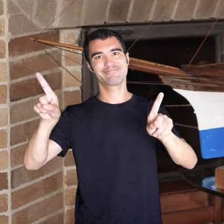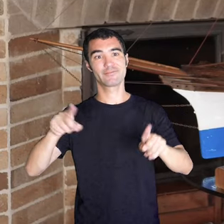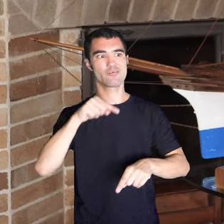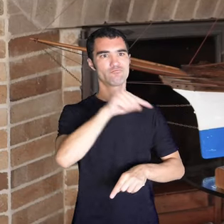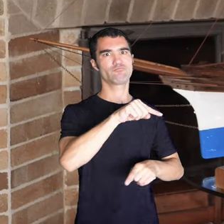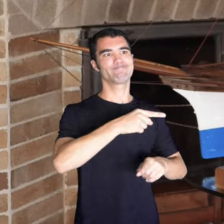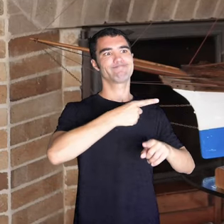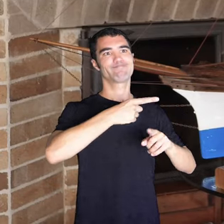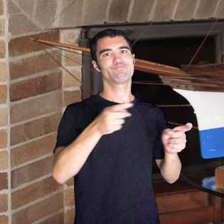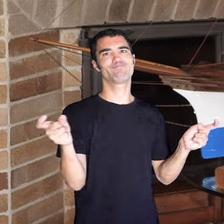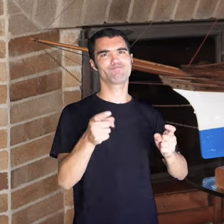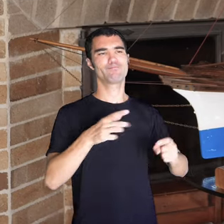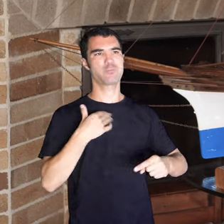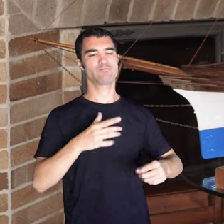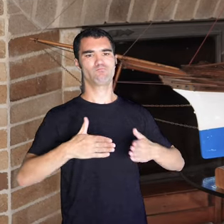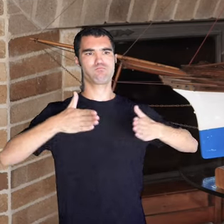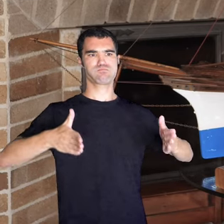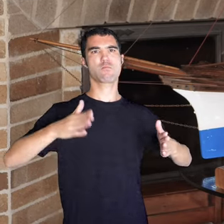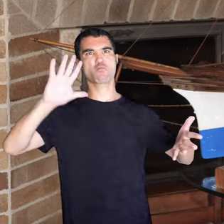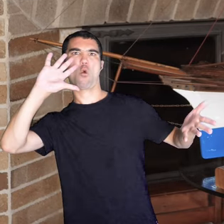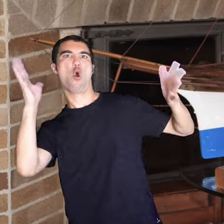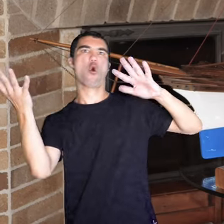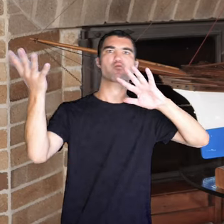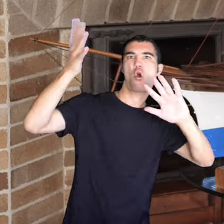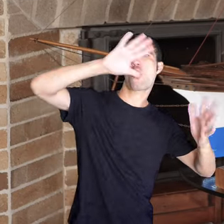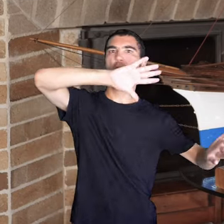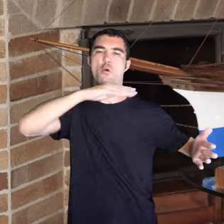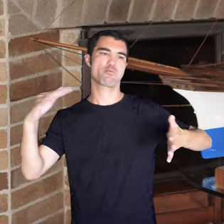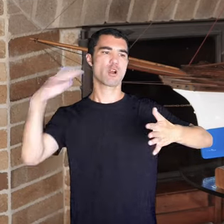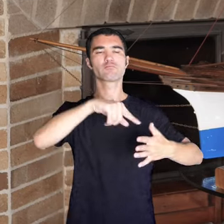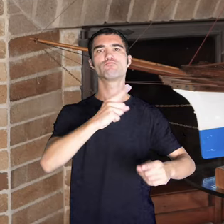pogués enfrontar si un dia se trobava en un bon pot de mal temps.